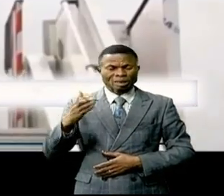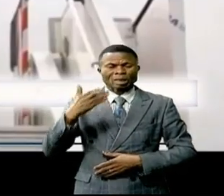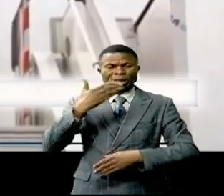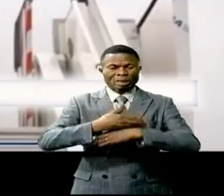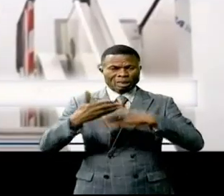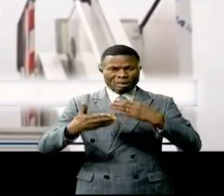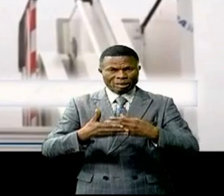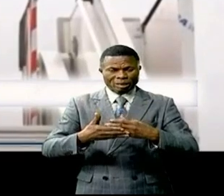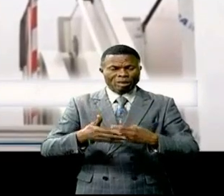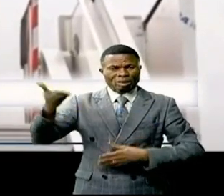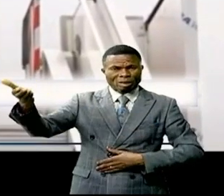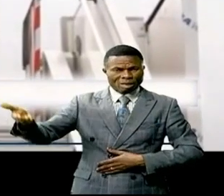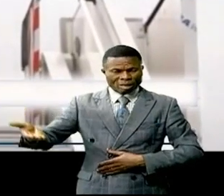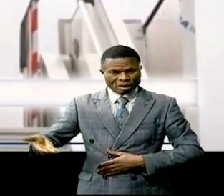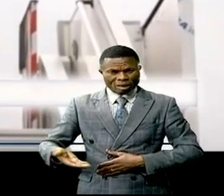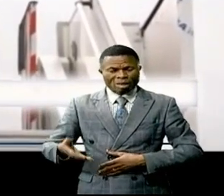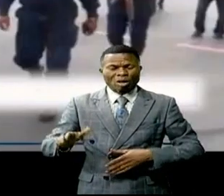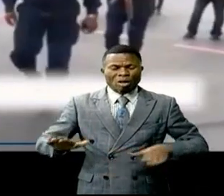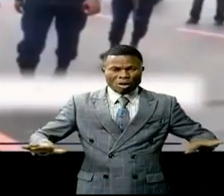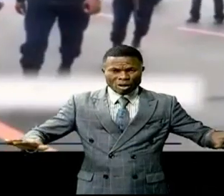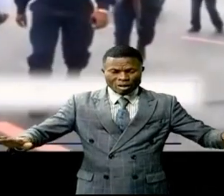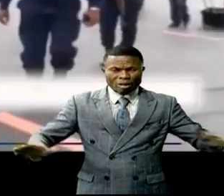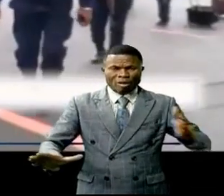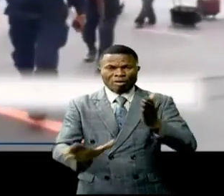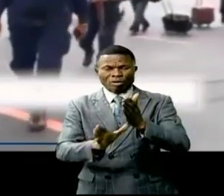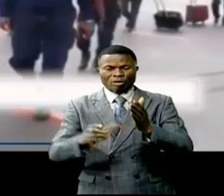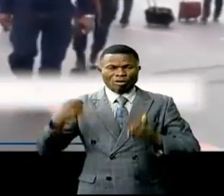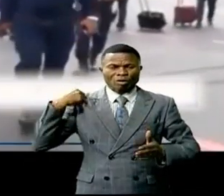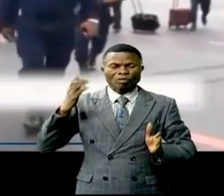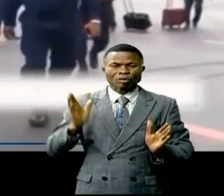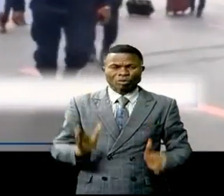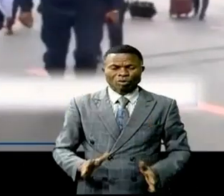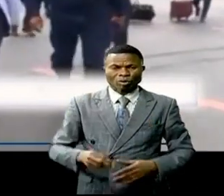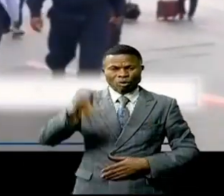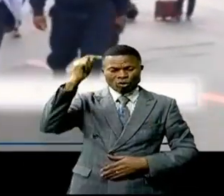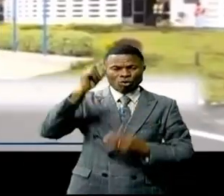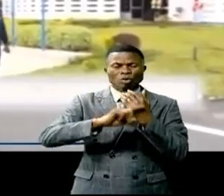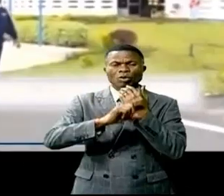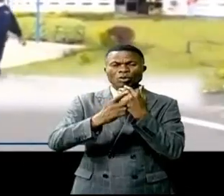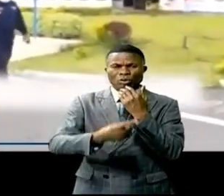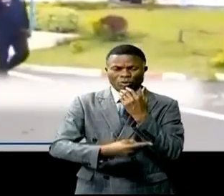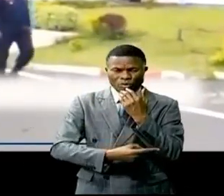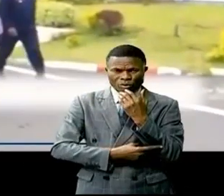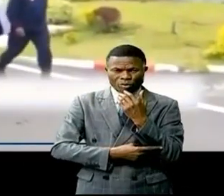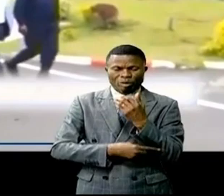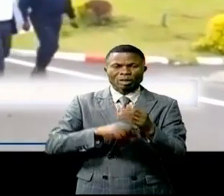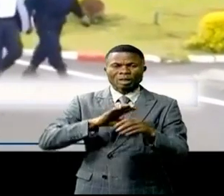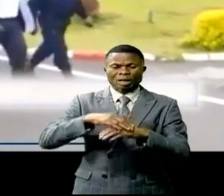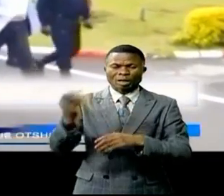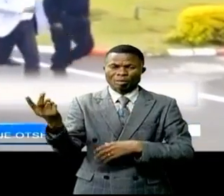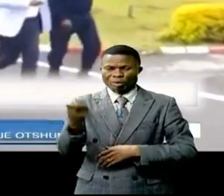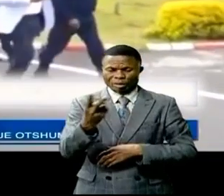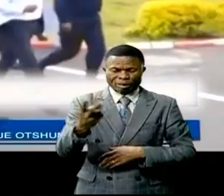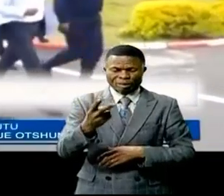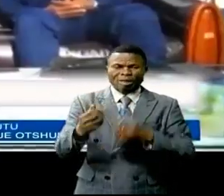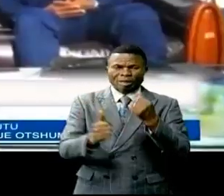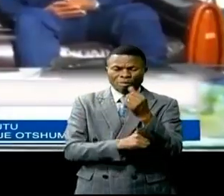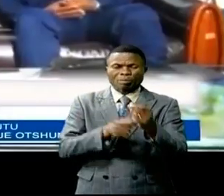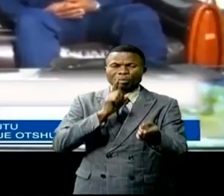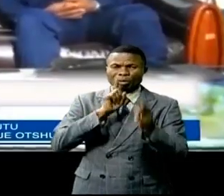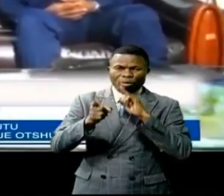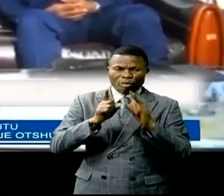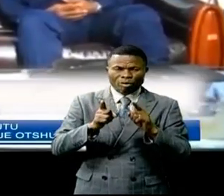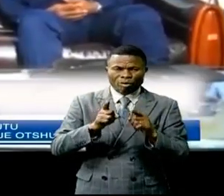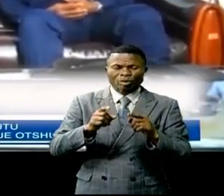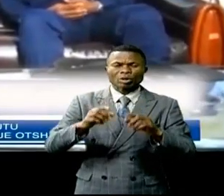été accueilli au pied de l'avion par le vice-gouverneur du Nord Kivu. Bien après, les deux personnalités ont échangé au